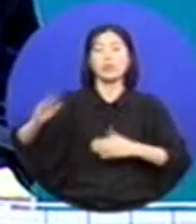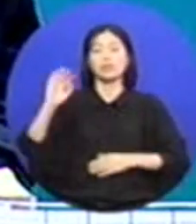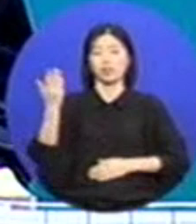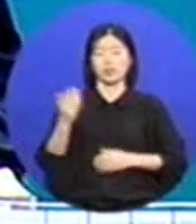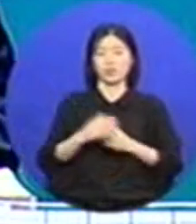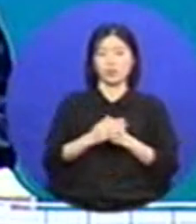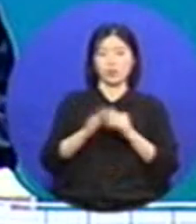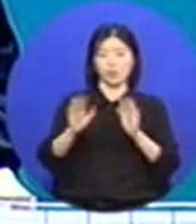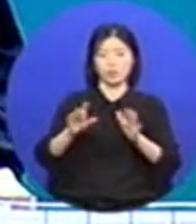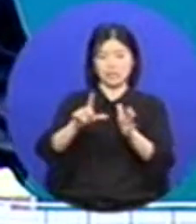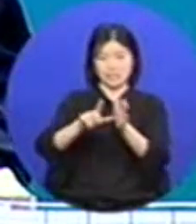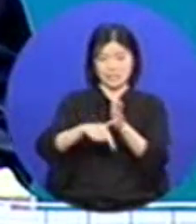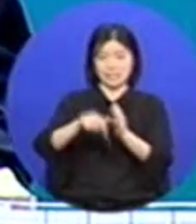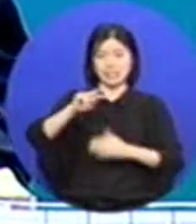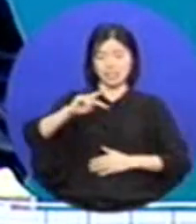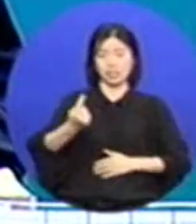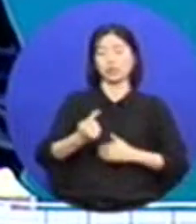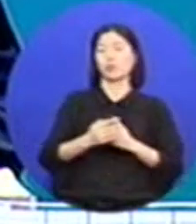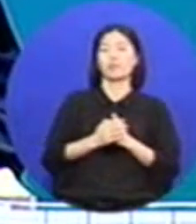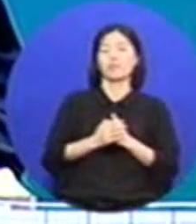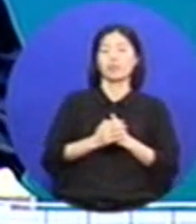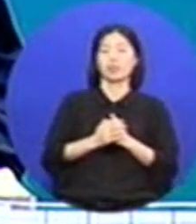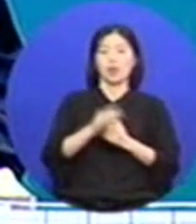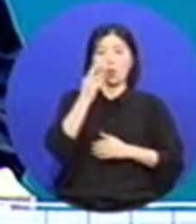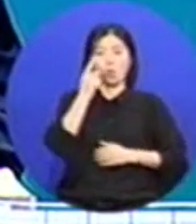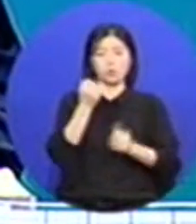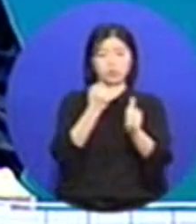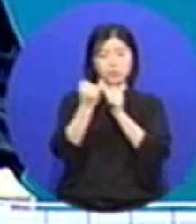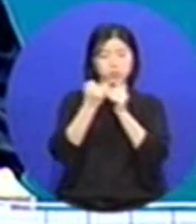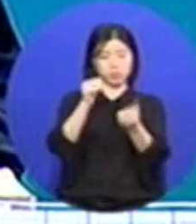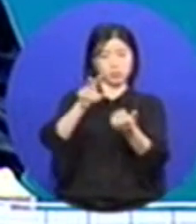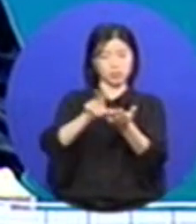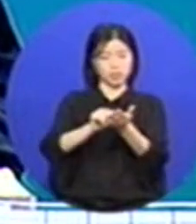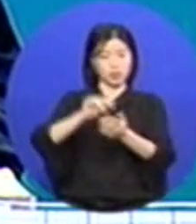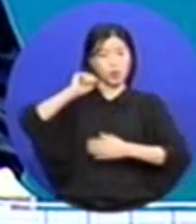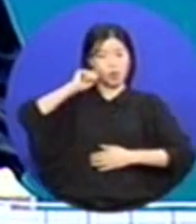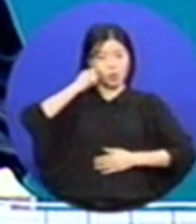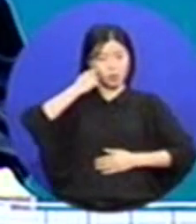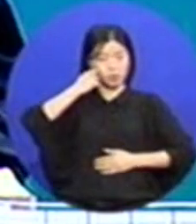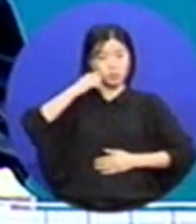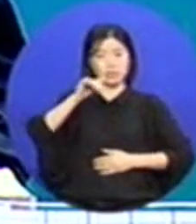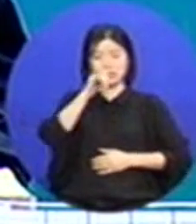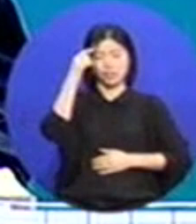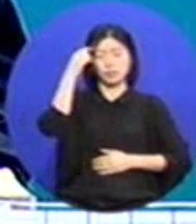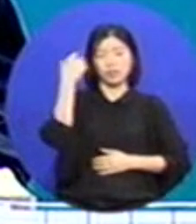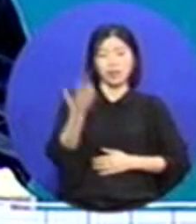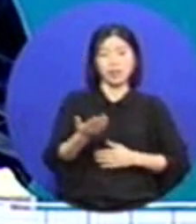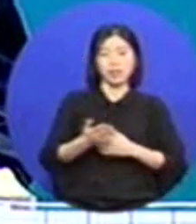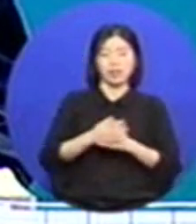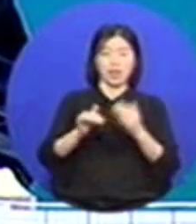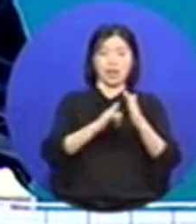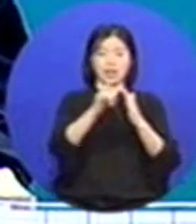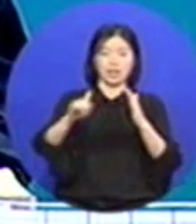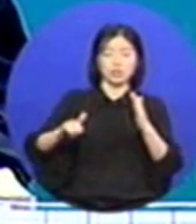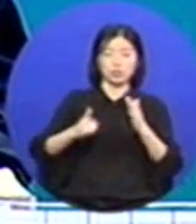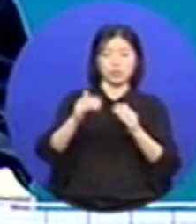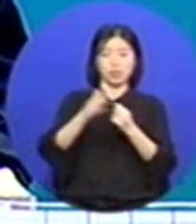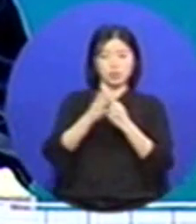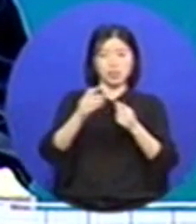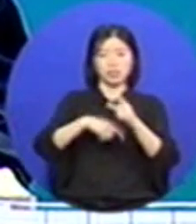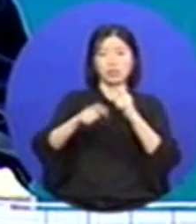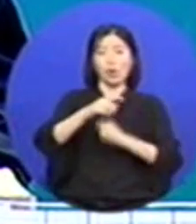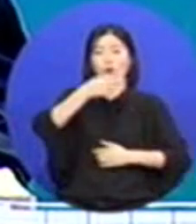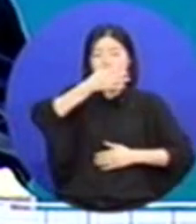오늘 이 시간에도 혹시 부부 문제로 인해서 어려움이 있는 분이 있습니까 가족 때문에 오히려 힘든 더 힘든 분